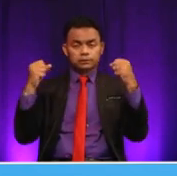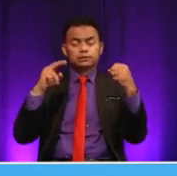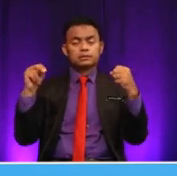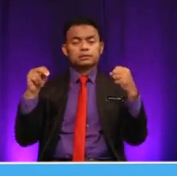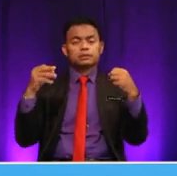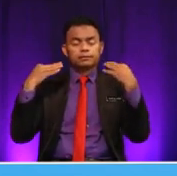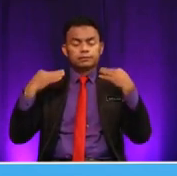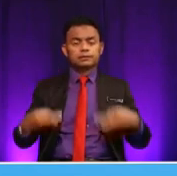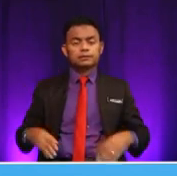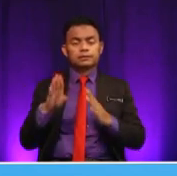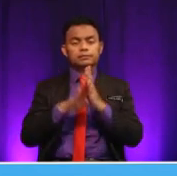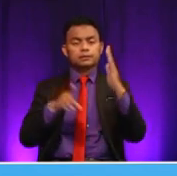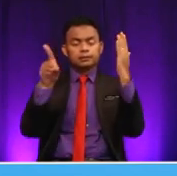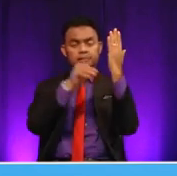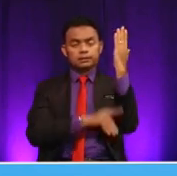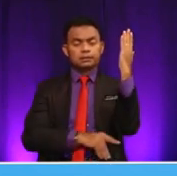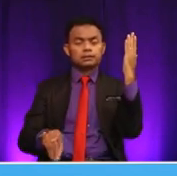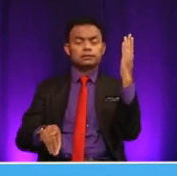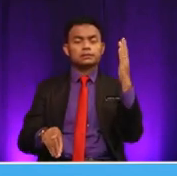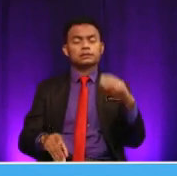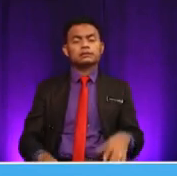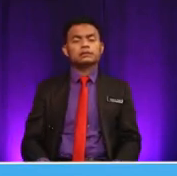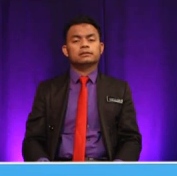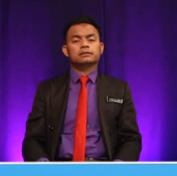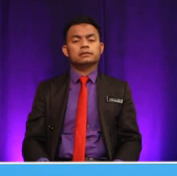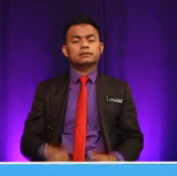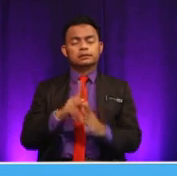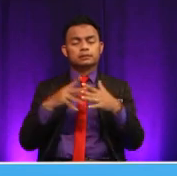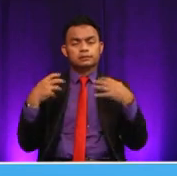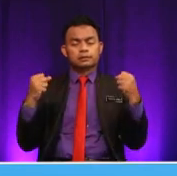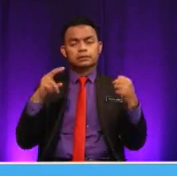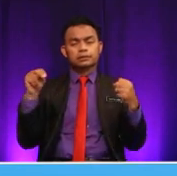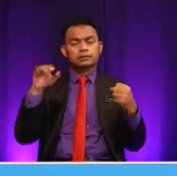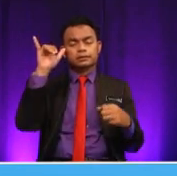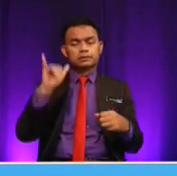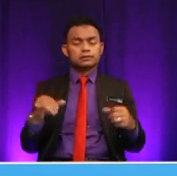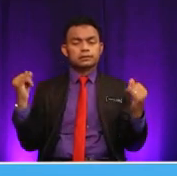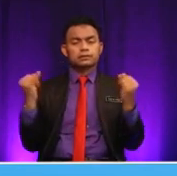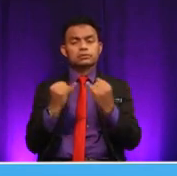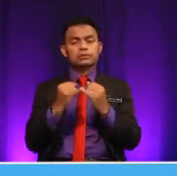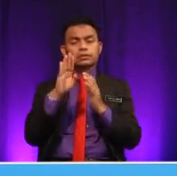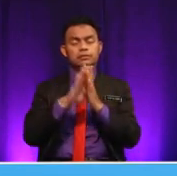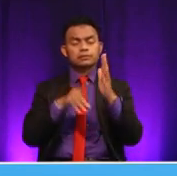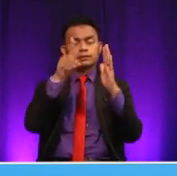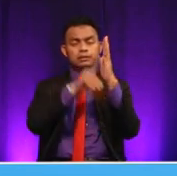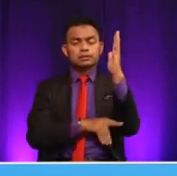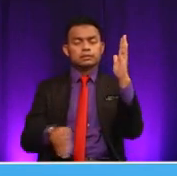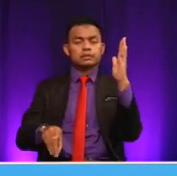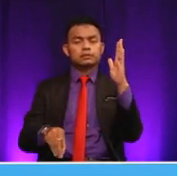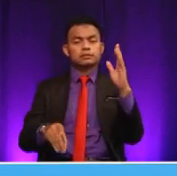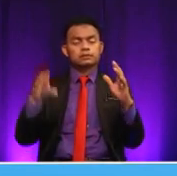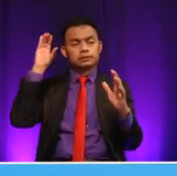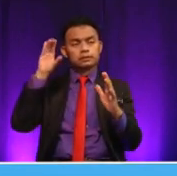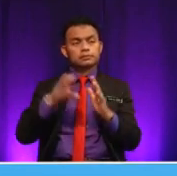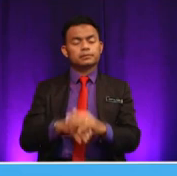yang sesuai berdasarkan derajat di atas oke Raja 11 di atas jadi untuk soal ini maksudnya